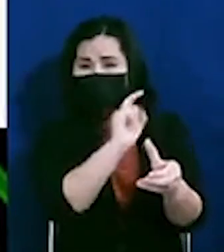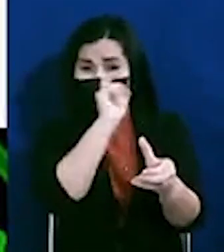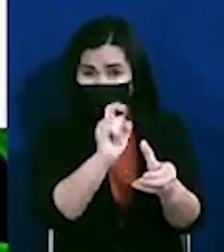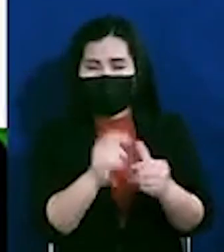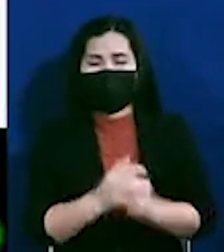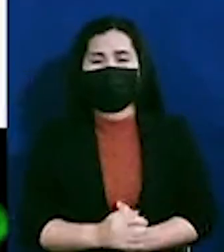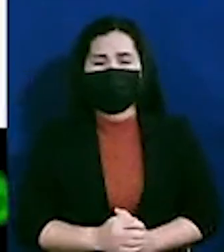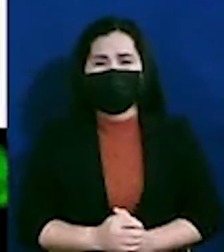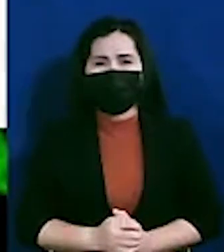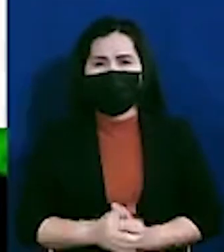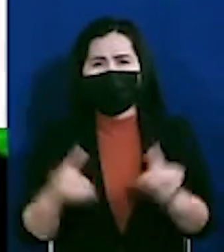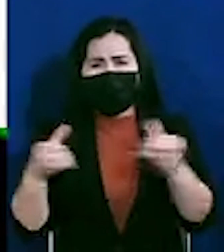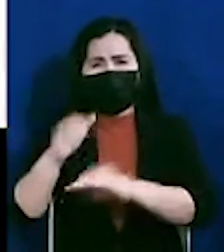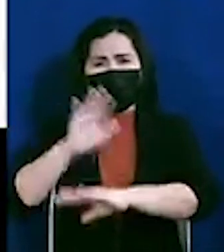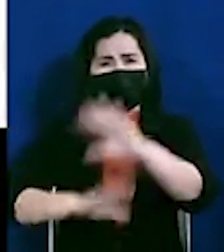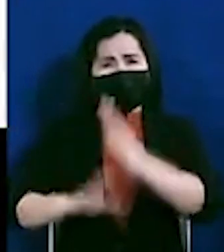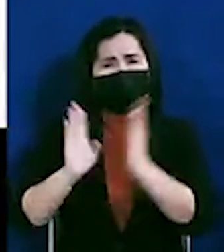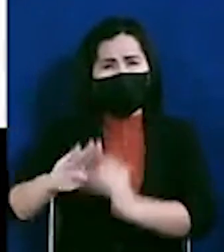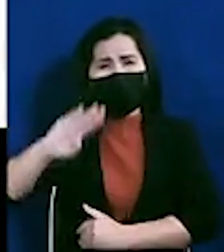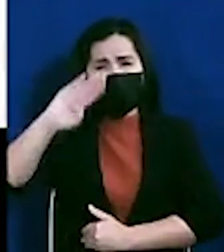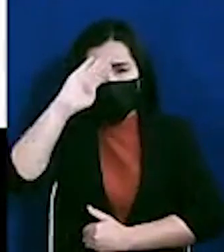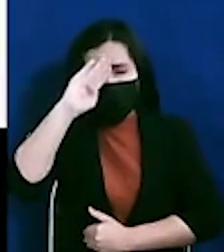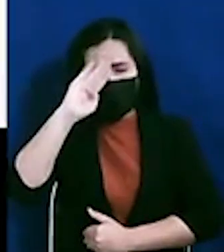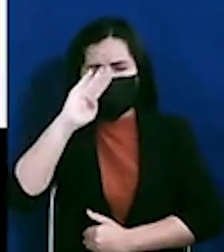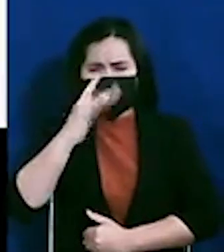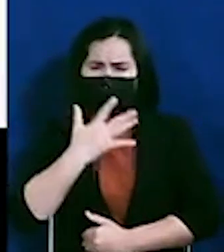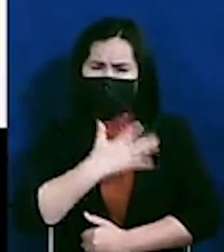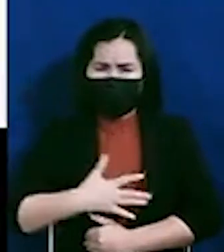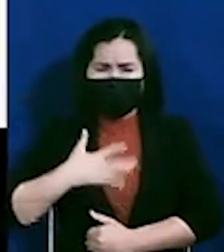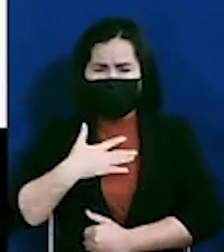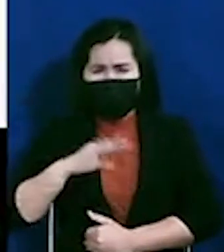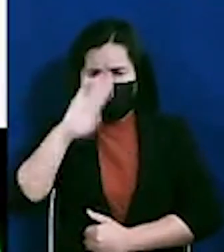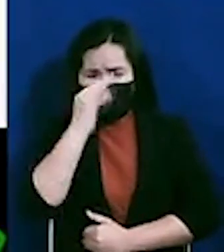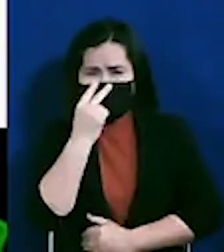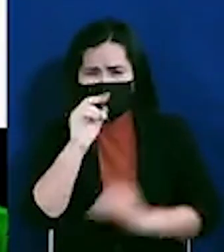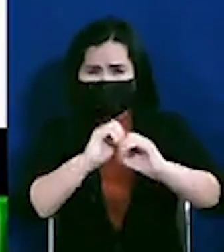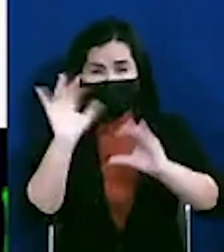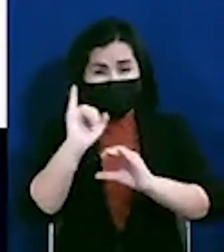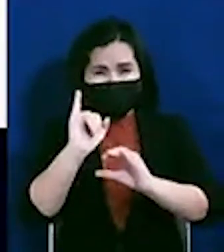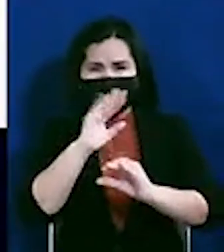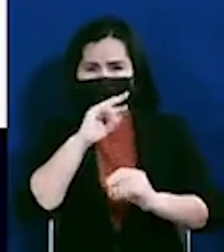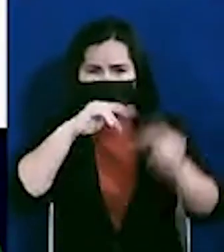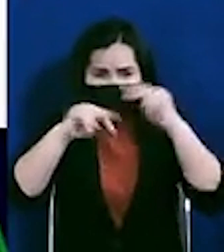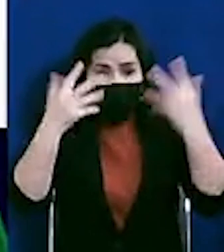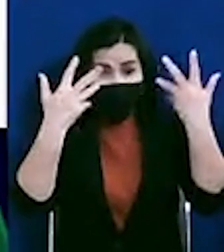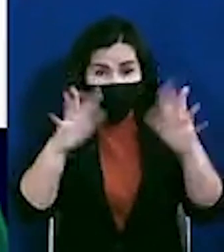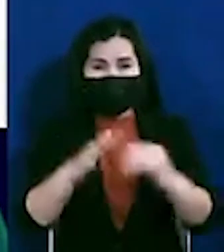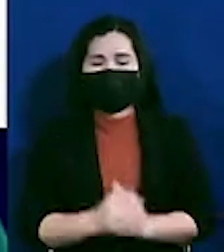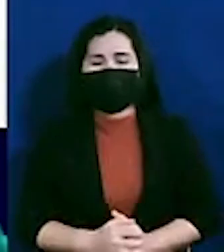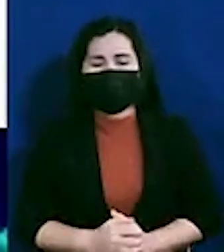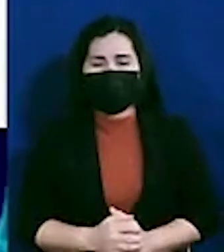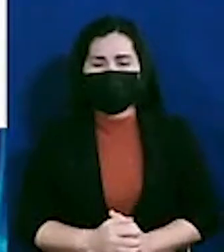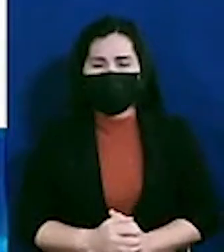อย่างไรหรือมีความเสี่ยงเนี่ยนะครับในกลุ่มที่ไม่มีอาการใดๆนะครับถ้าตรวจแล้วเนี่ยนะครับแอนติเจน